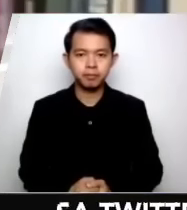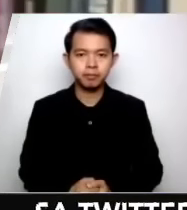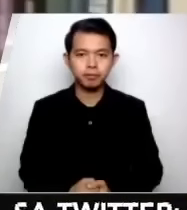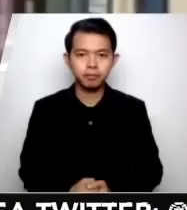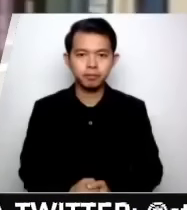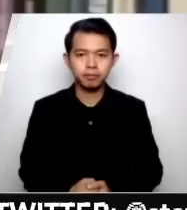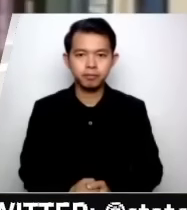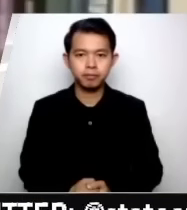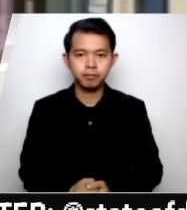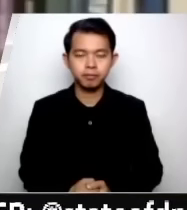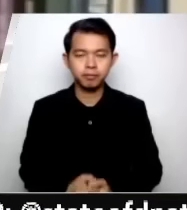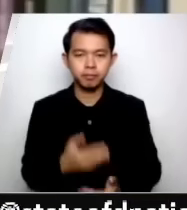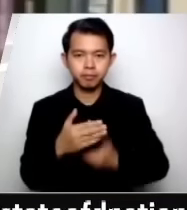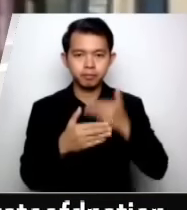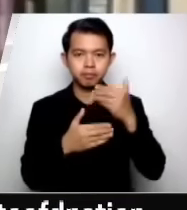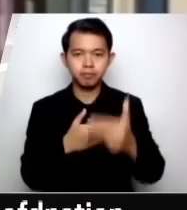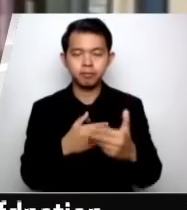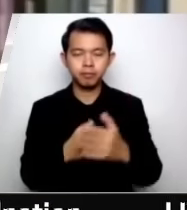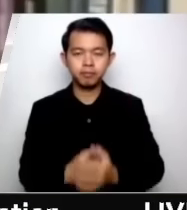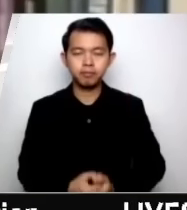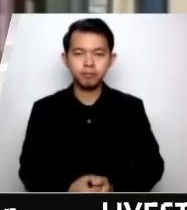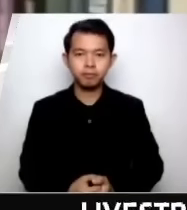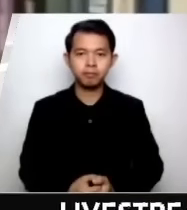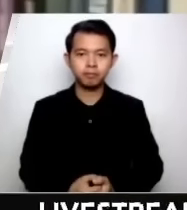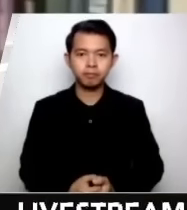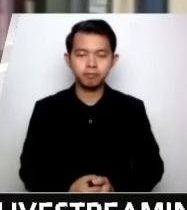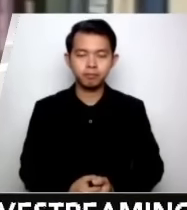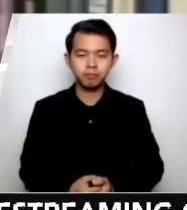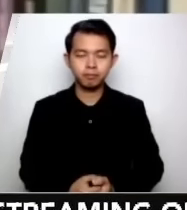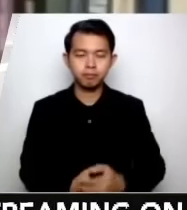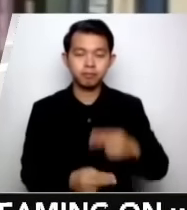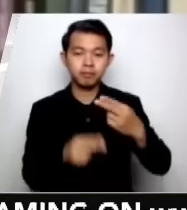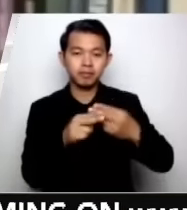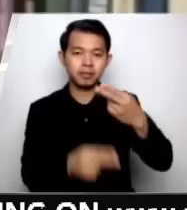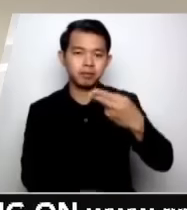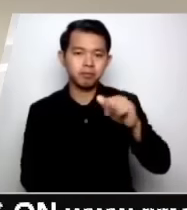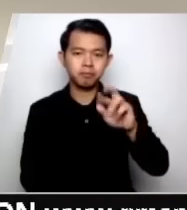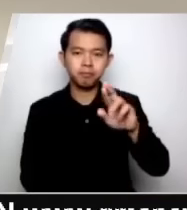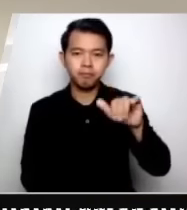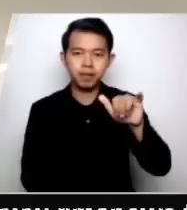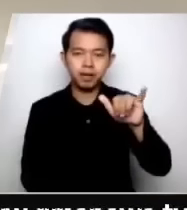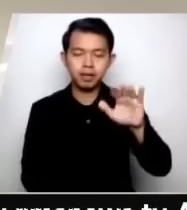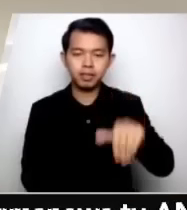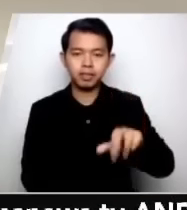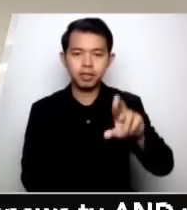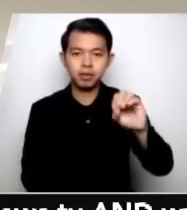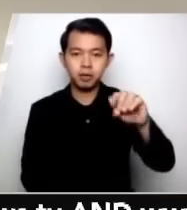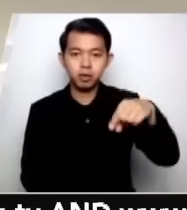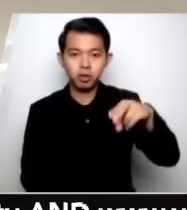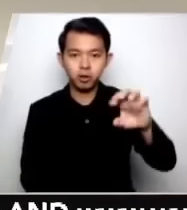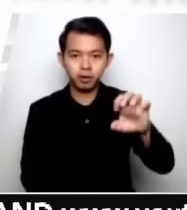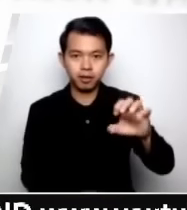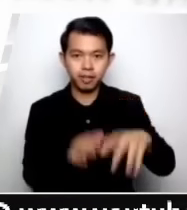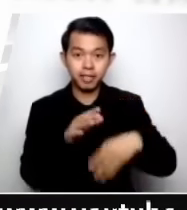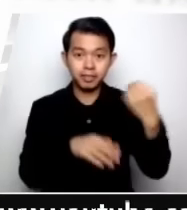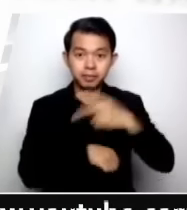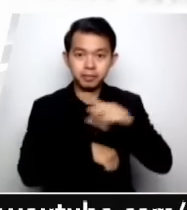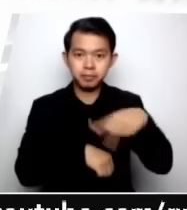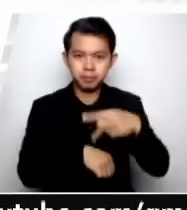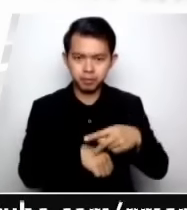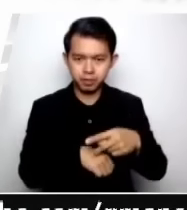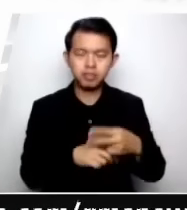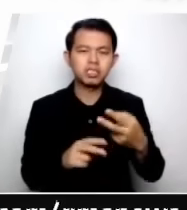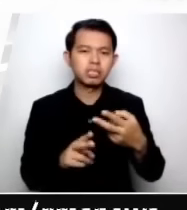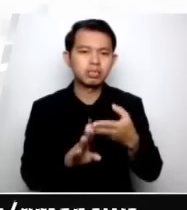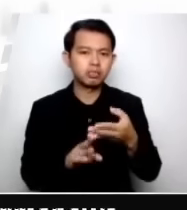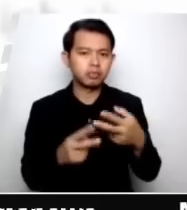Dating presidential spokesman Harry Roque, nakalabas ng bansa sa kabila ng lookout bulletin order laban sa kanya. Pinanumpaan daw